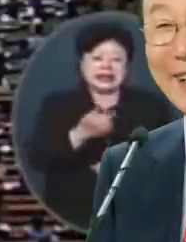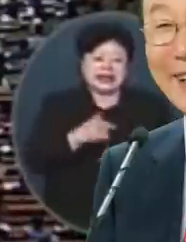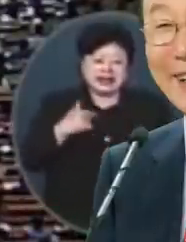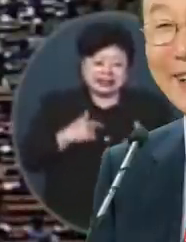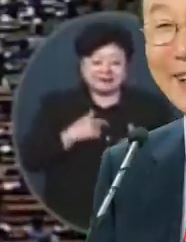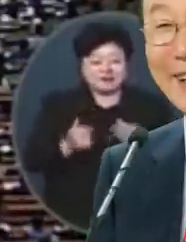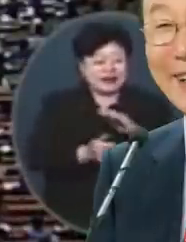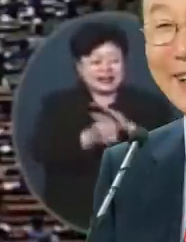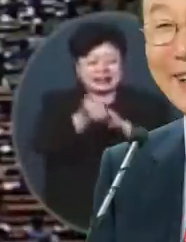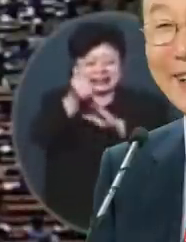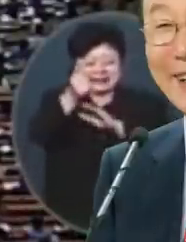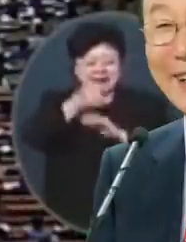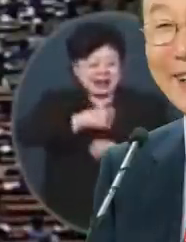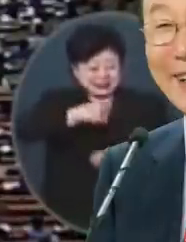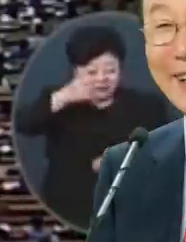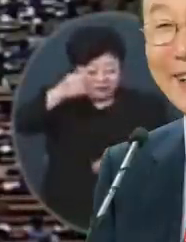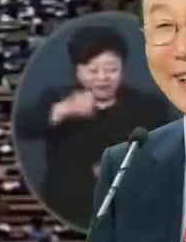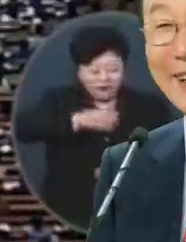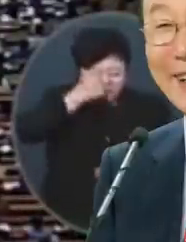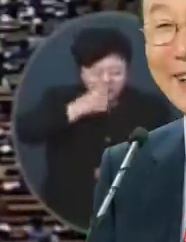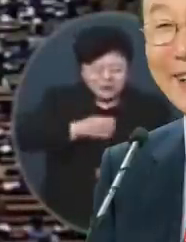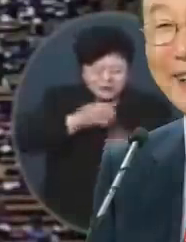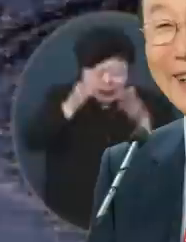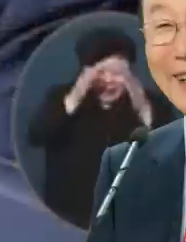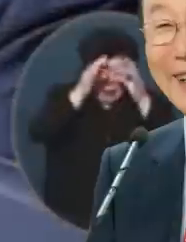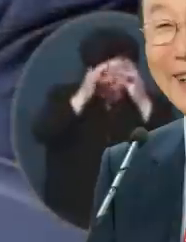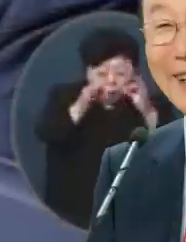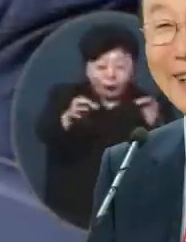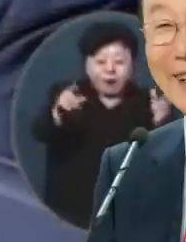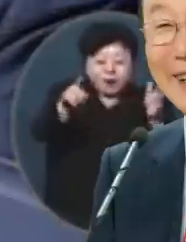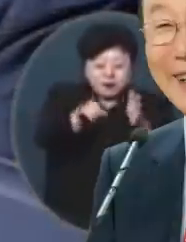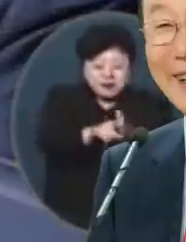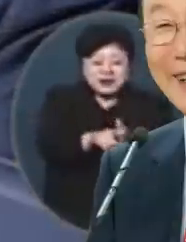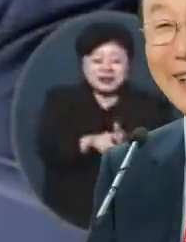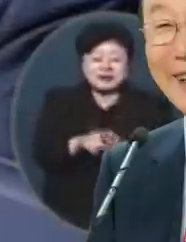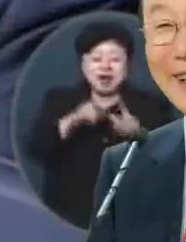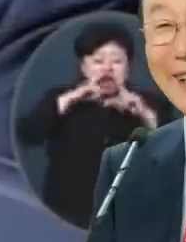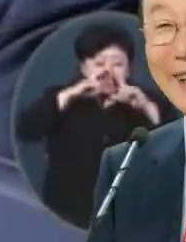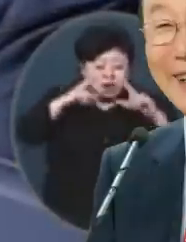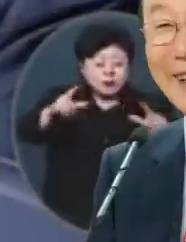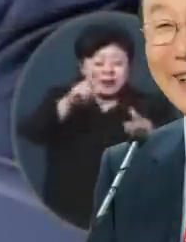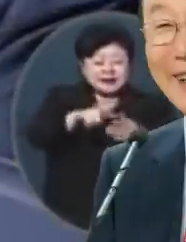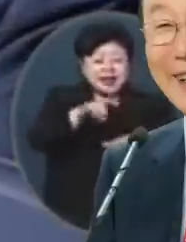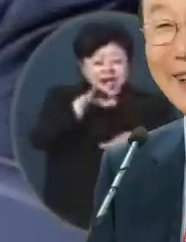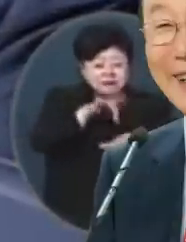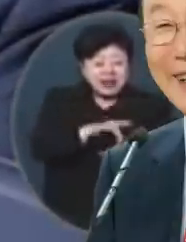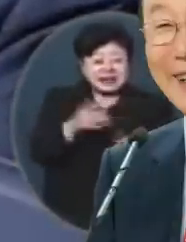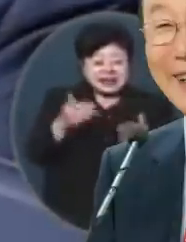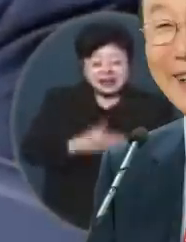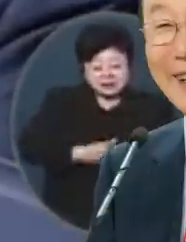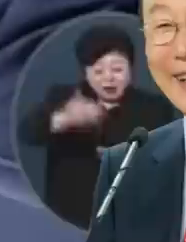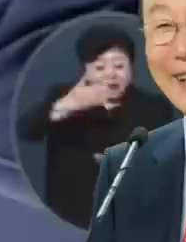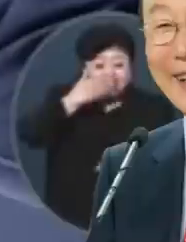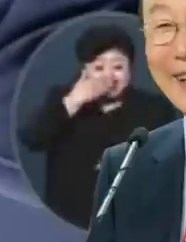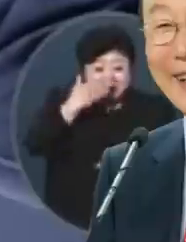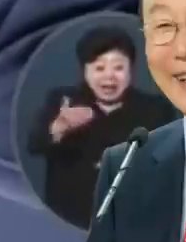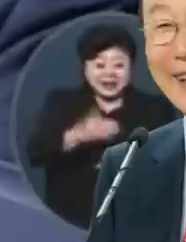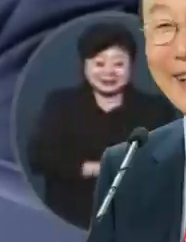기쁨과 희망을 품고 꿈을 바라고 믿음을 선포하면 마귀의 일을 멸하게 되는